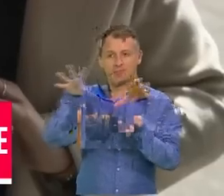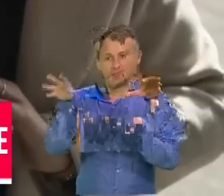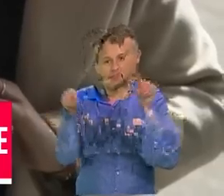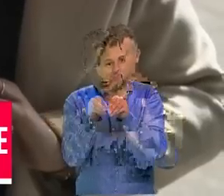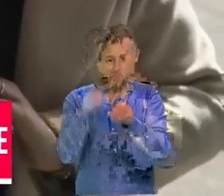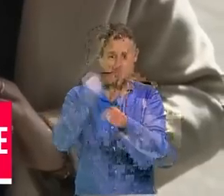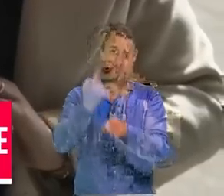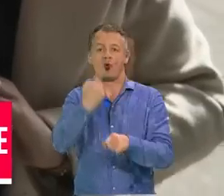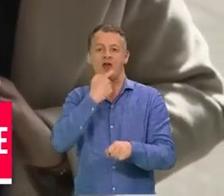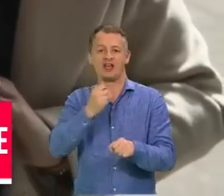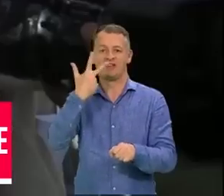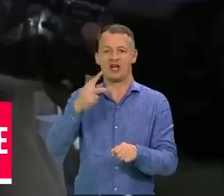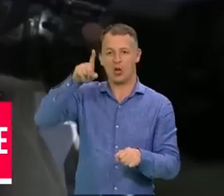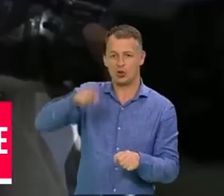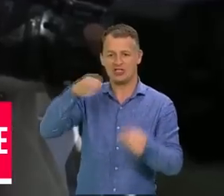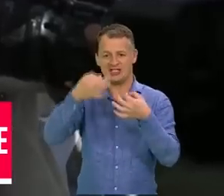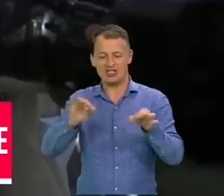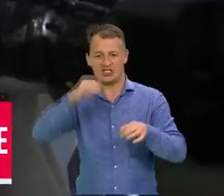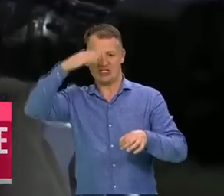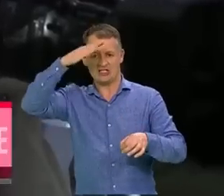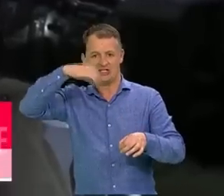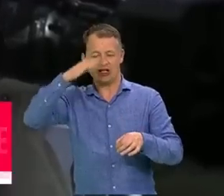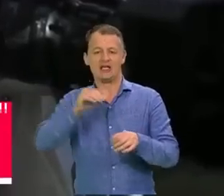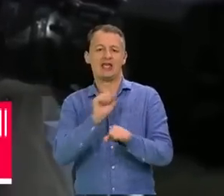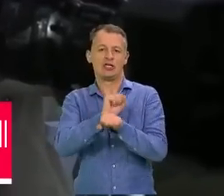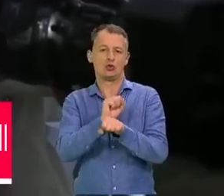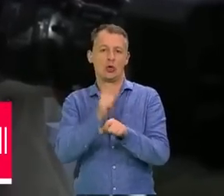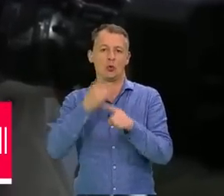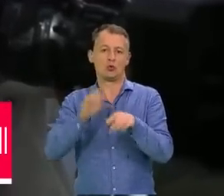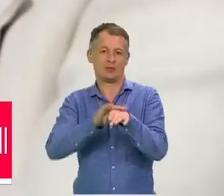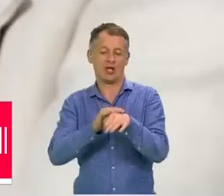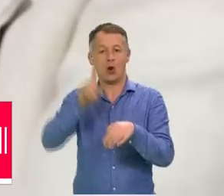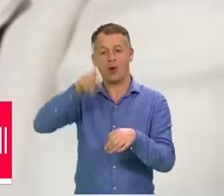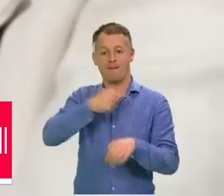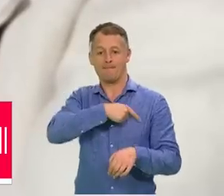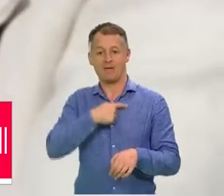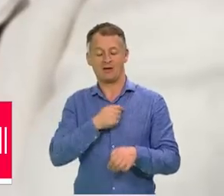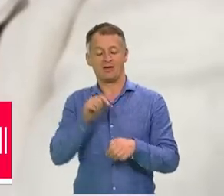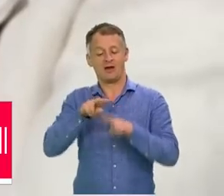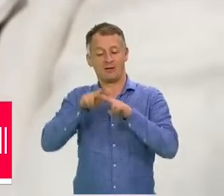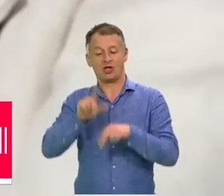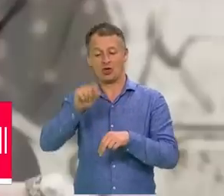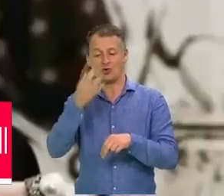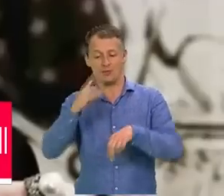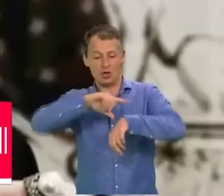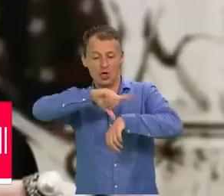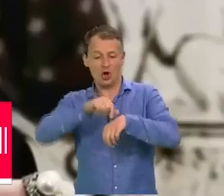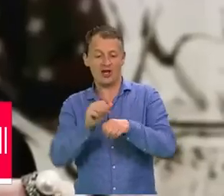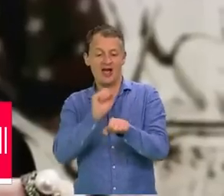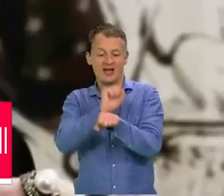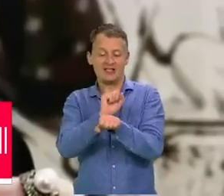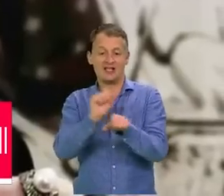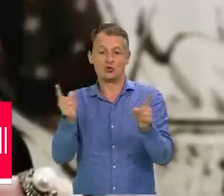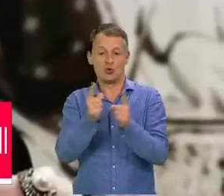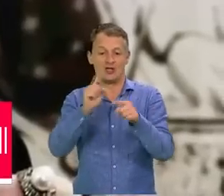a rezultat un an, 3 luni și 10 zile de închisoare cu suspendare. În luna martie, Morodan a stat 24 de ore în arest,